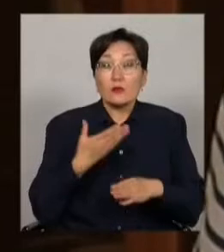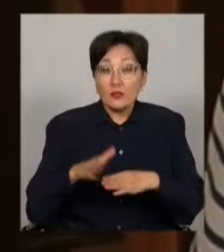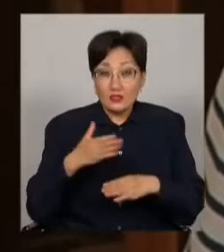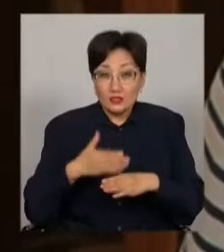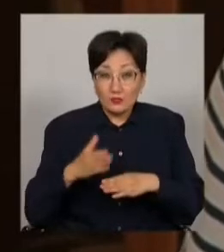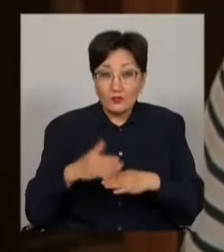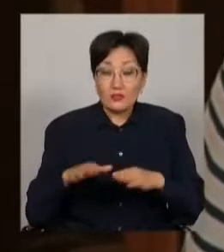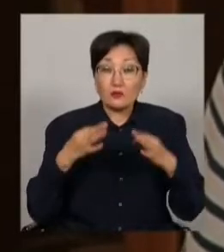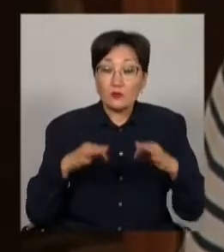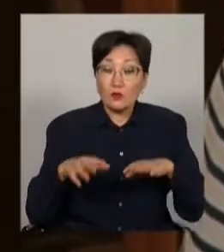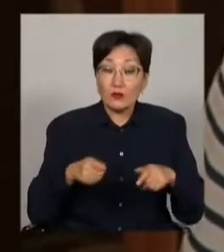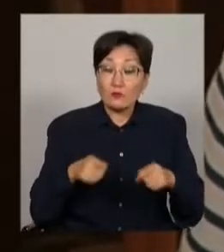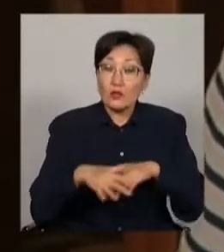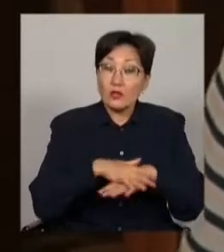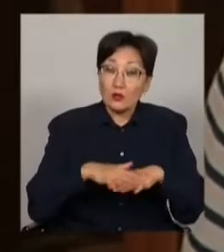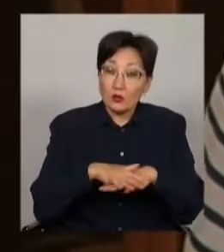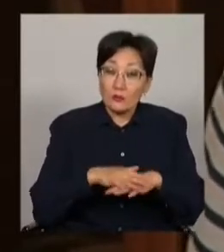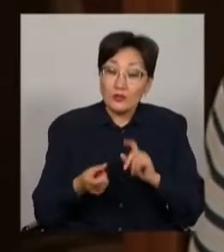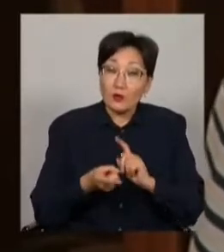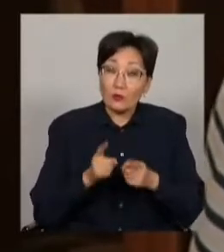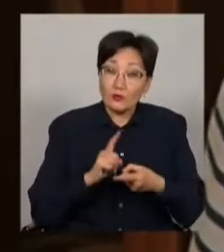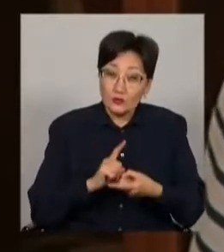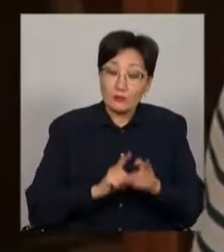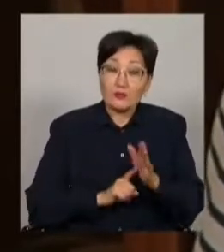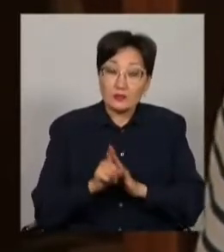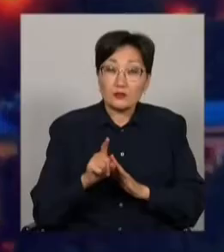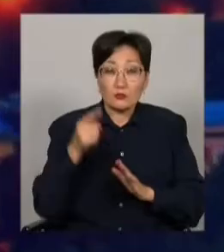ақырындап демократиялық қоғамға қадам басып келе жатқан сияқтымыз.